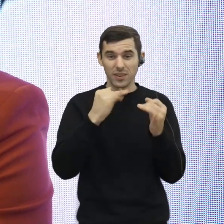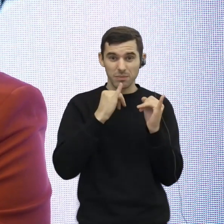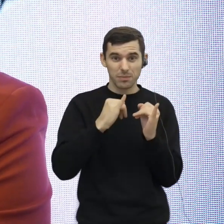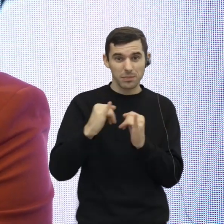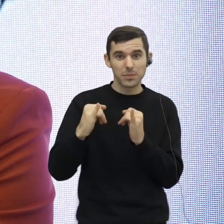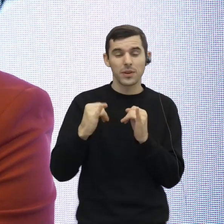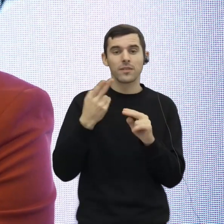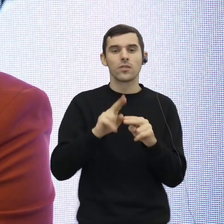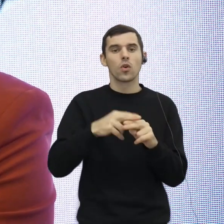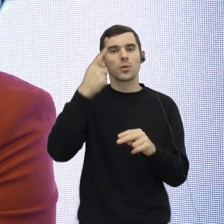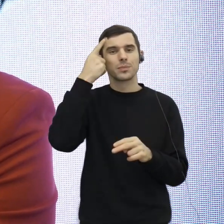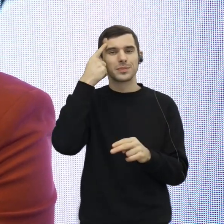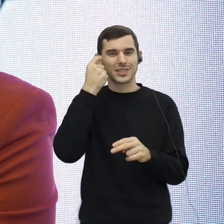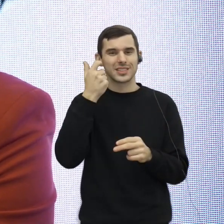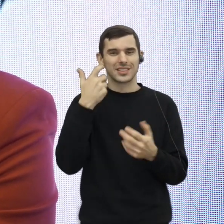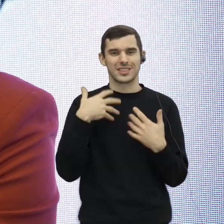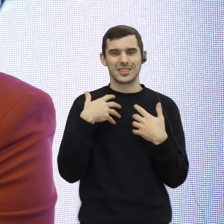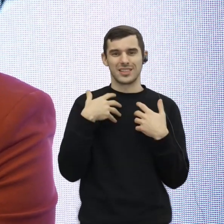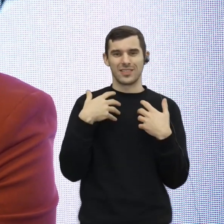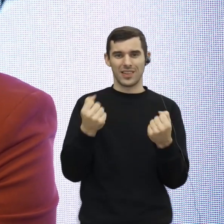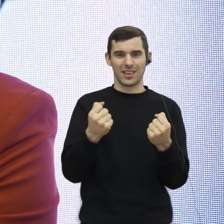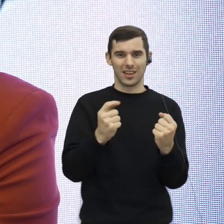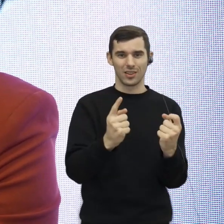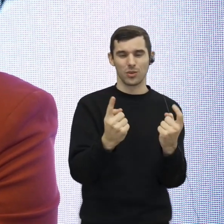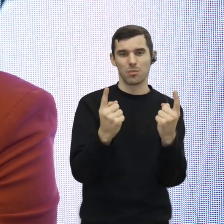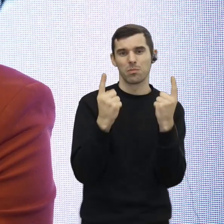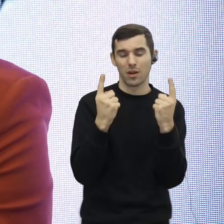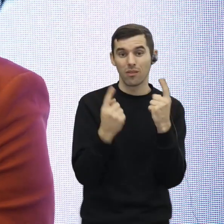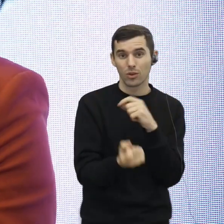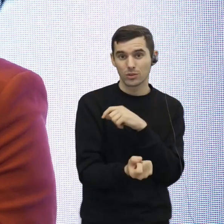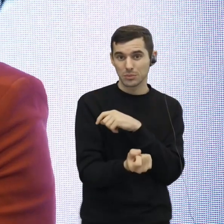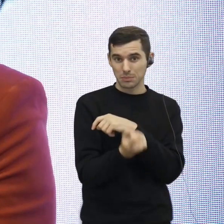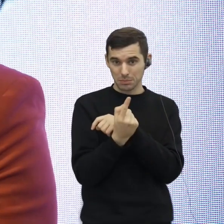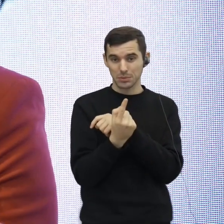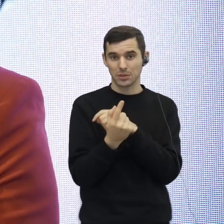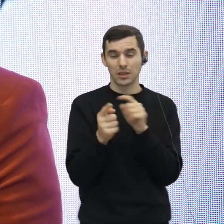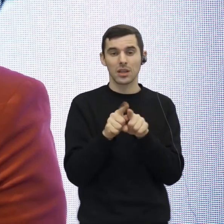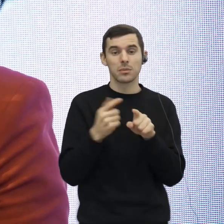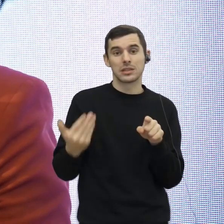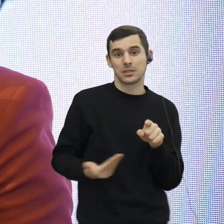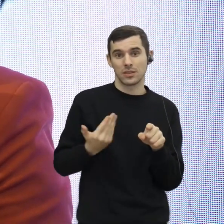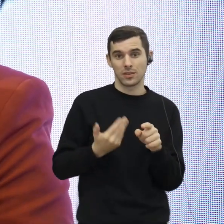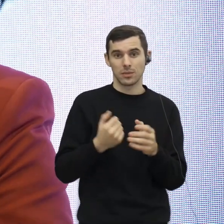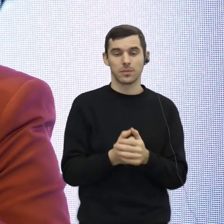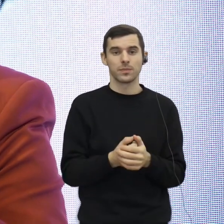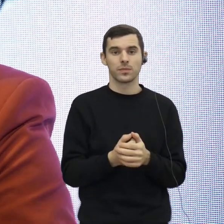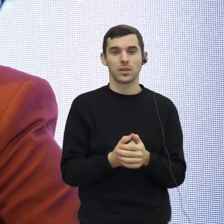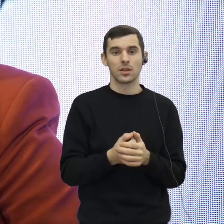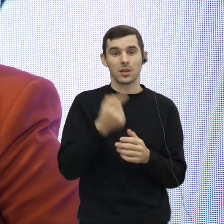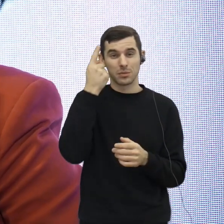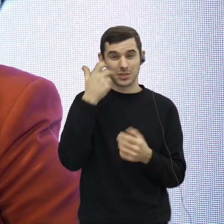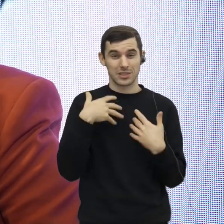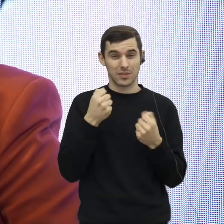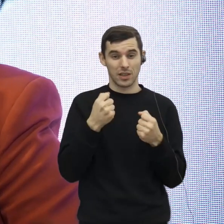psichikos sveikatai ir tuo pačiu žmonių gyvybei. Nes psichikos sveikata labai tampriai susijusi. Ir ką mūsų